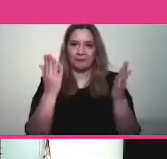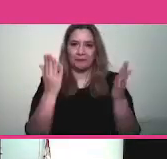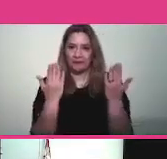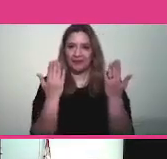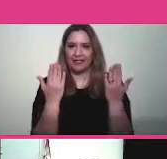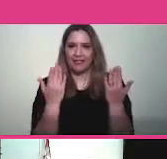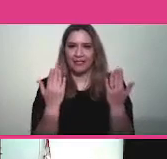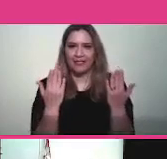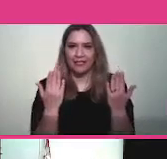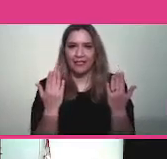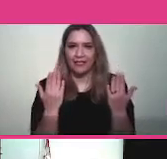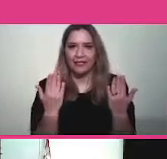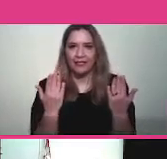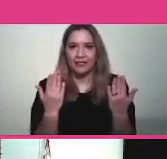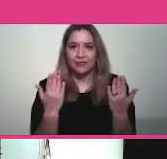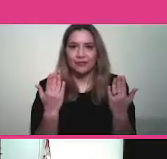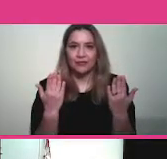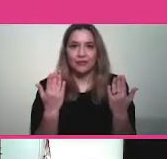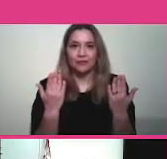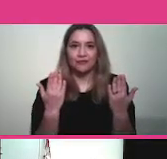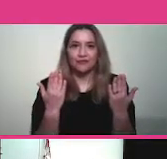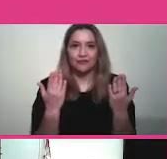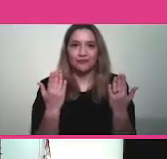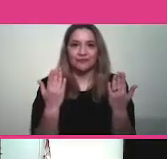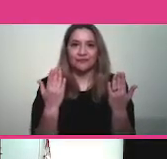Όλα οι καστικά.